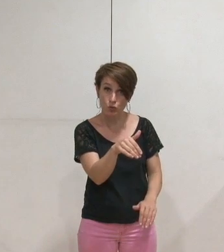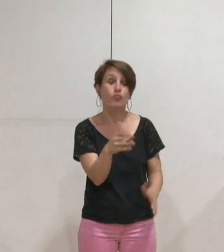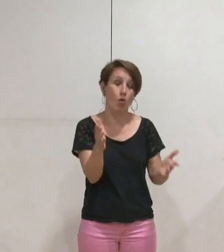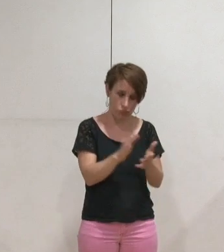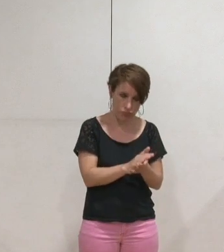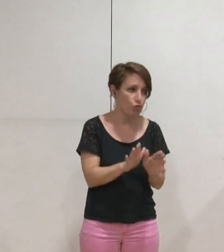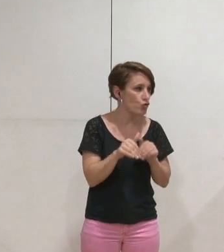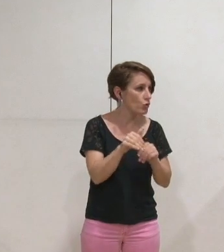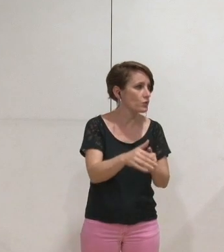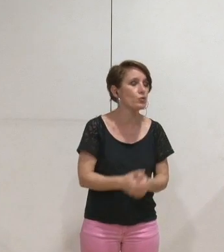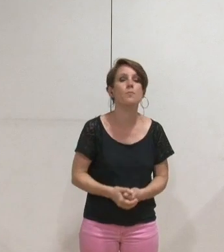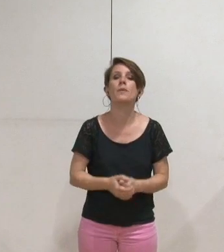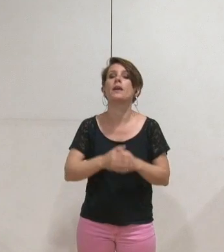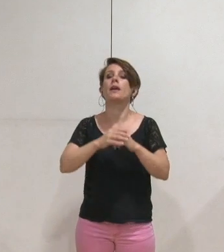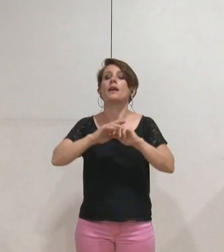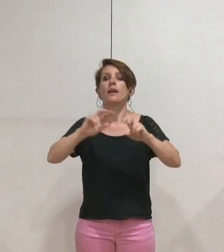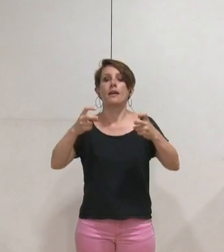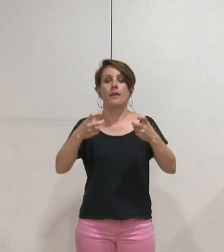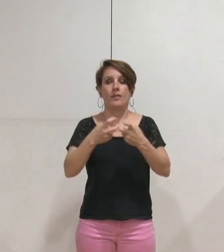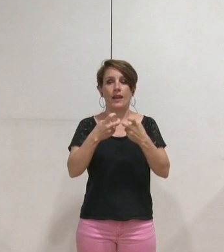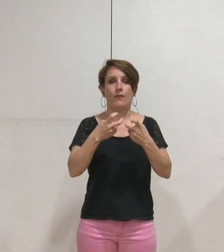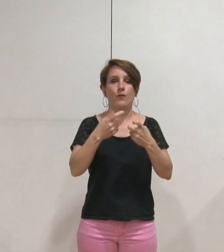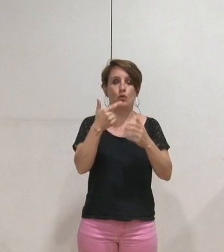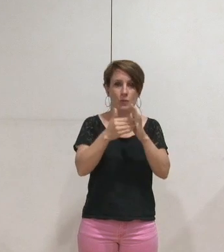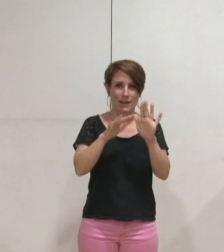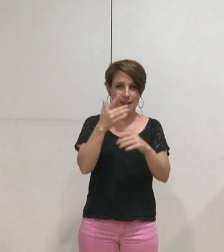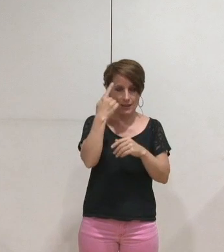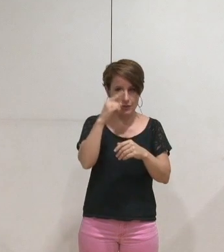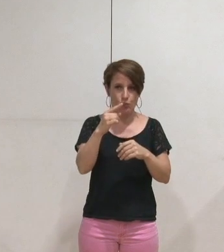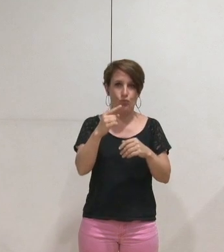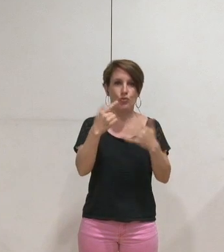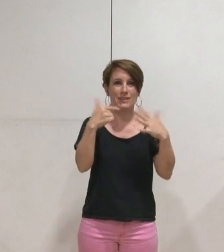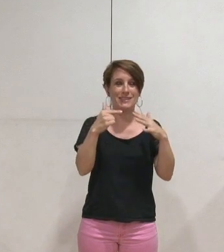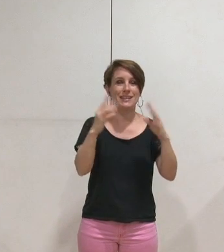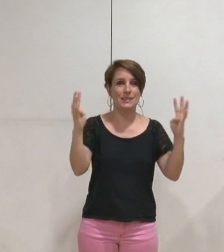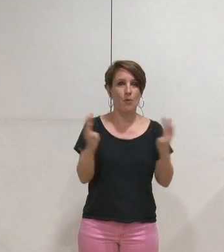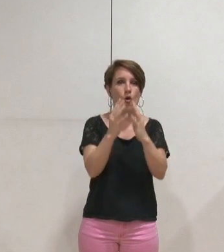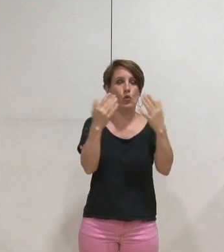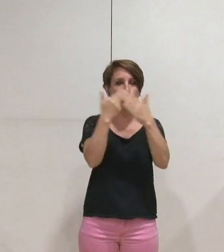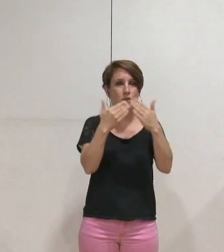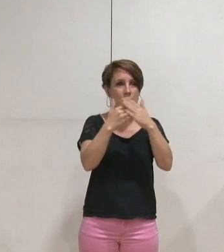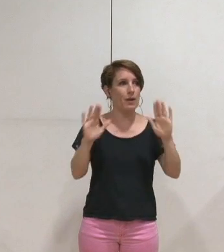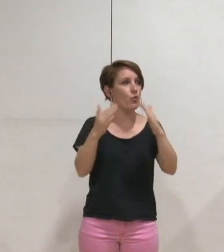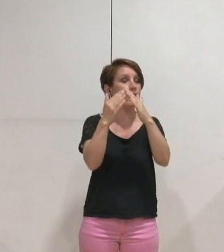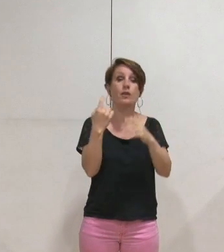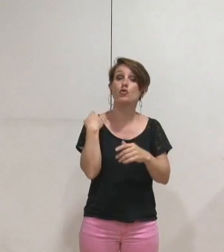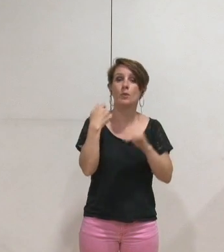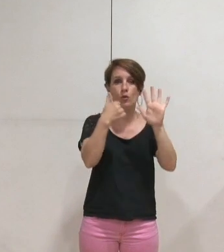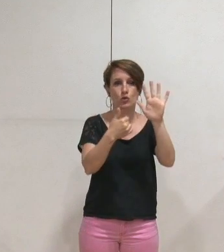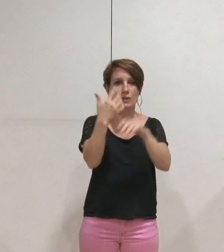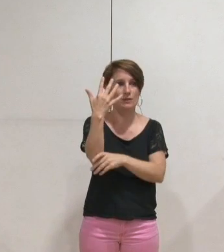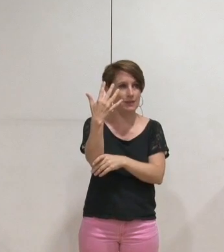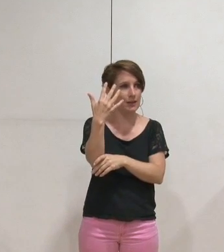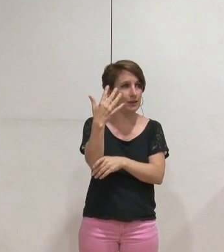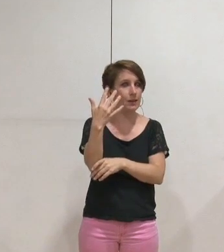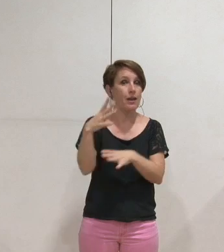continue tarification 2015 pour les 17e rencontrre du cinéma de montagne la délibération 65 qui ne prend